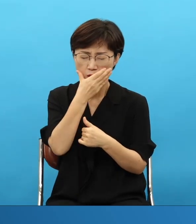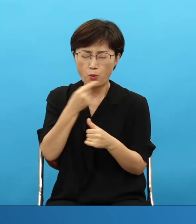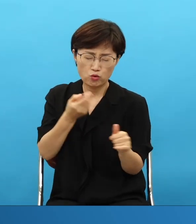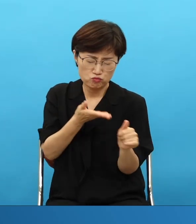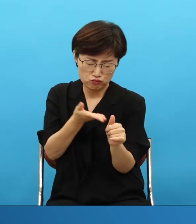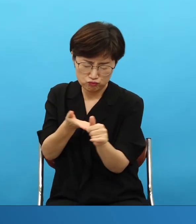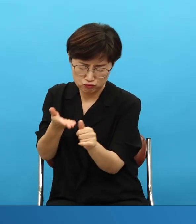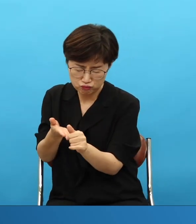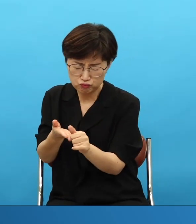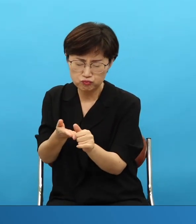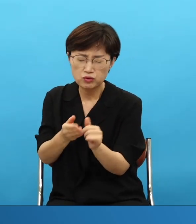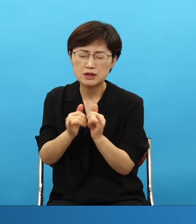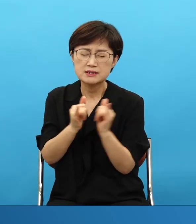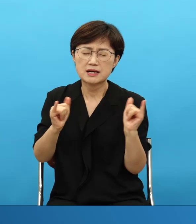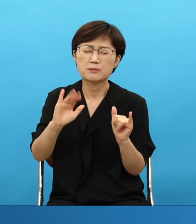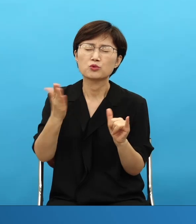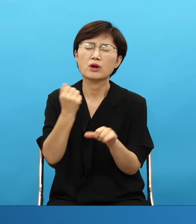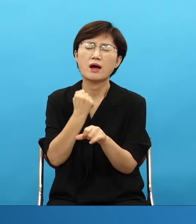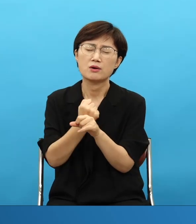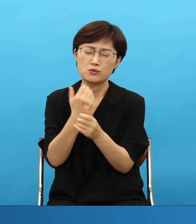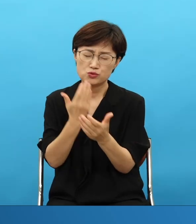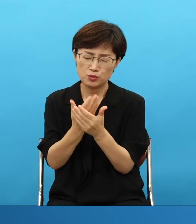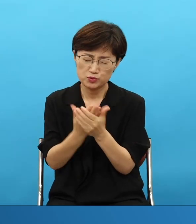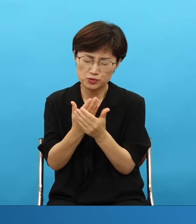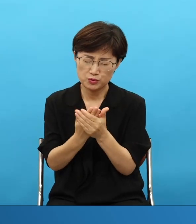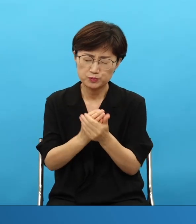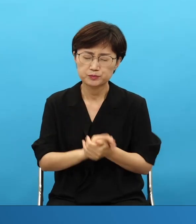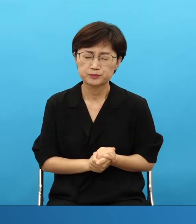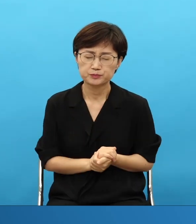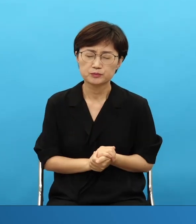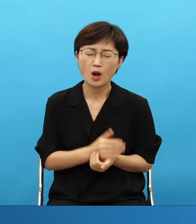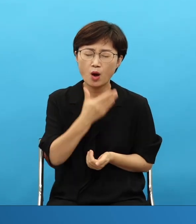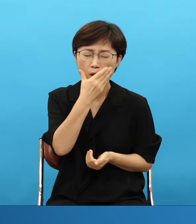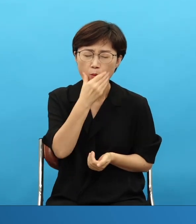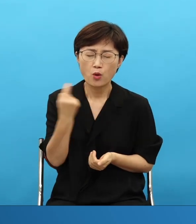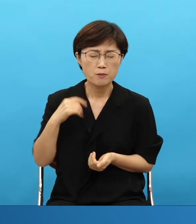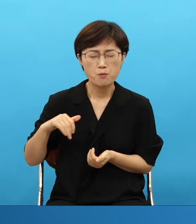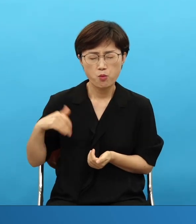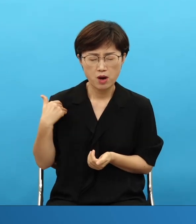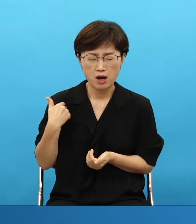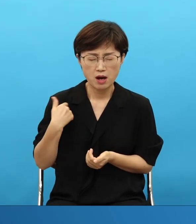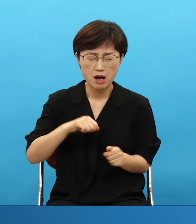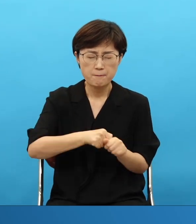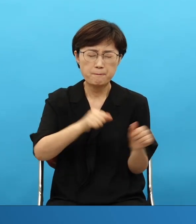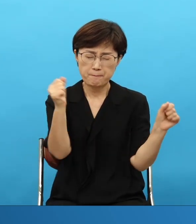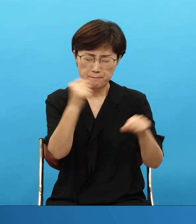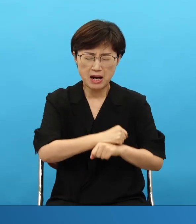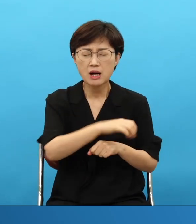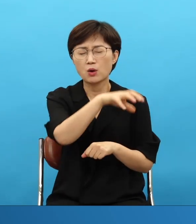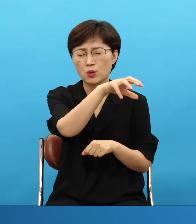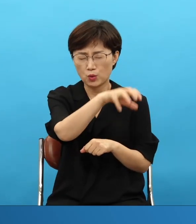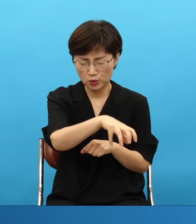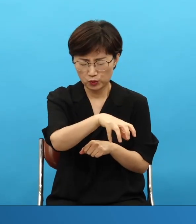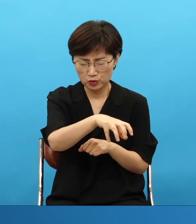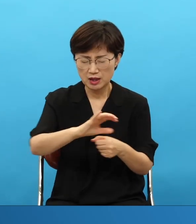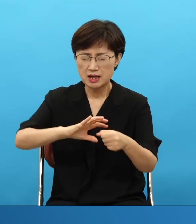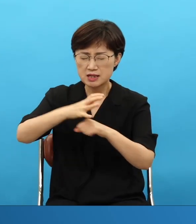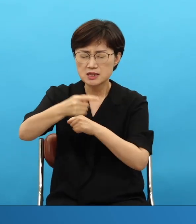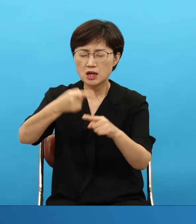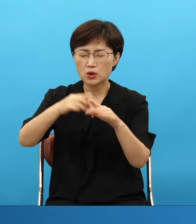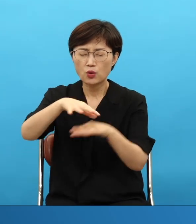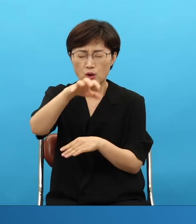the Christians without Christ as the inheritors of God. 복음 몰라 재앙 맞는 현장과 무너진 세계 교회 앞에